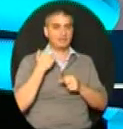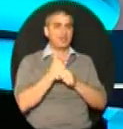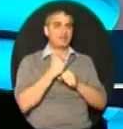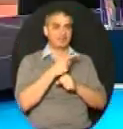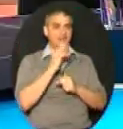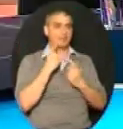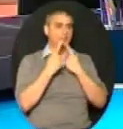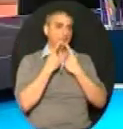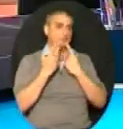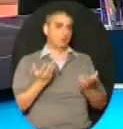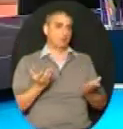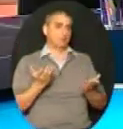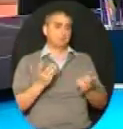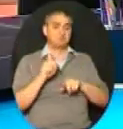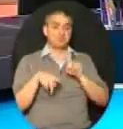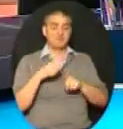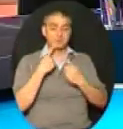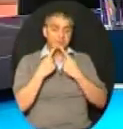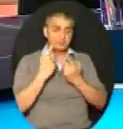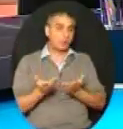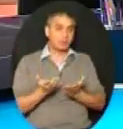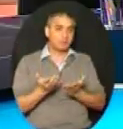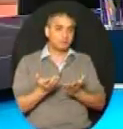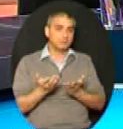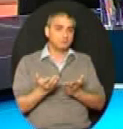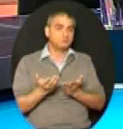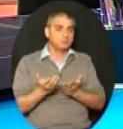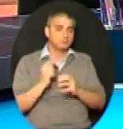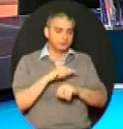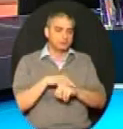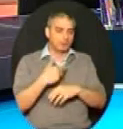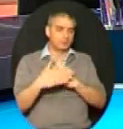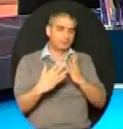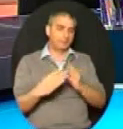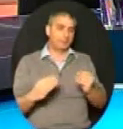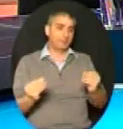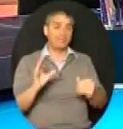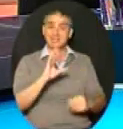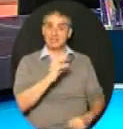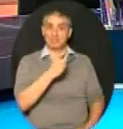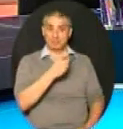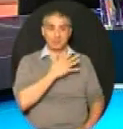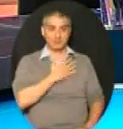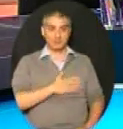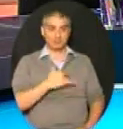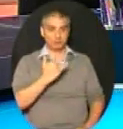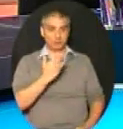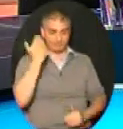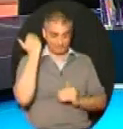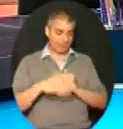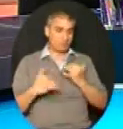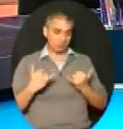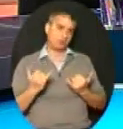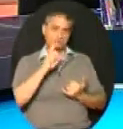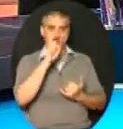התעסקתי גם במסע ומתן. ולפעמים במסע ומתן, הזמן עושה את שלו. אם אתה תרצה עכשיו לגמור את הסוגיה